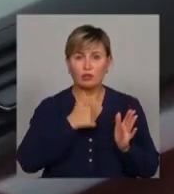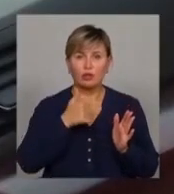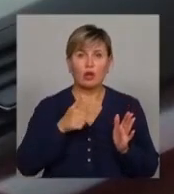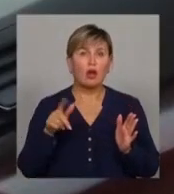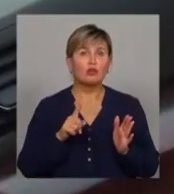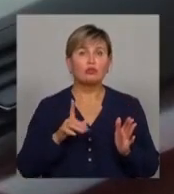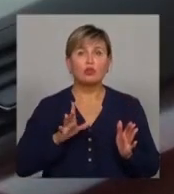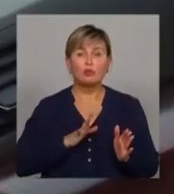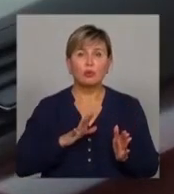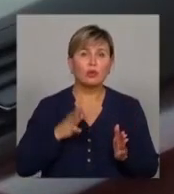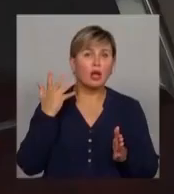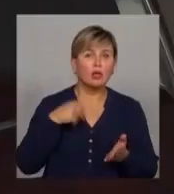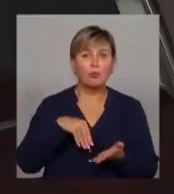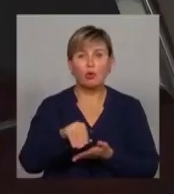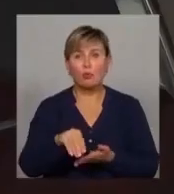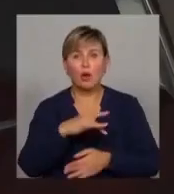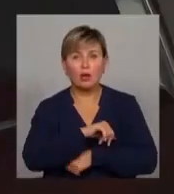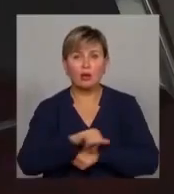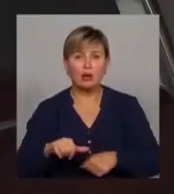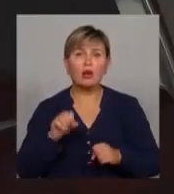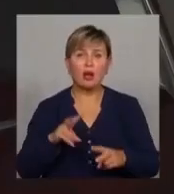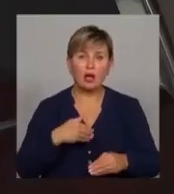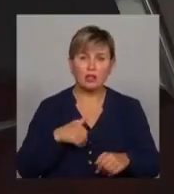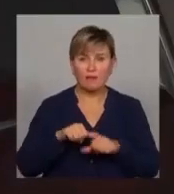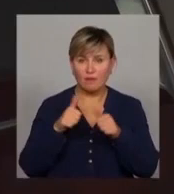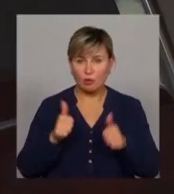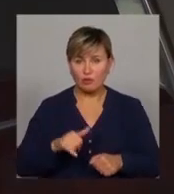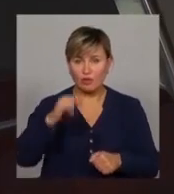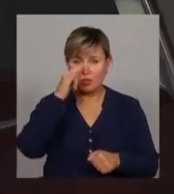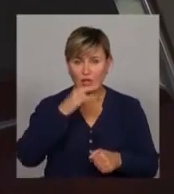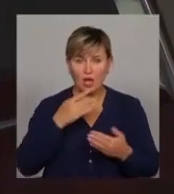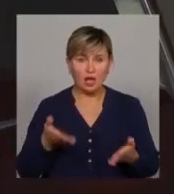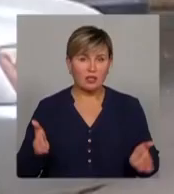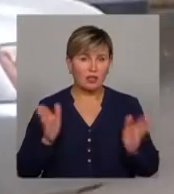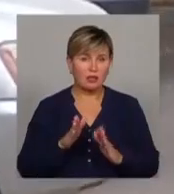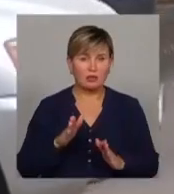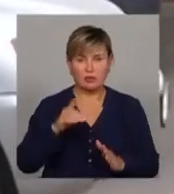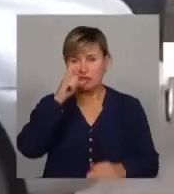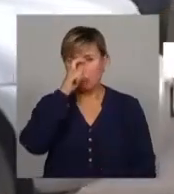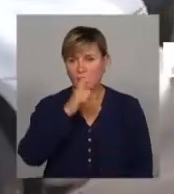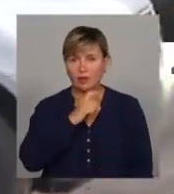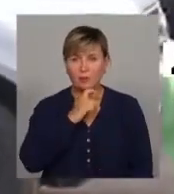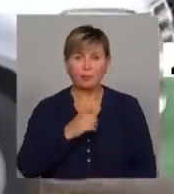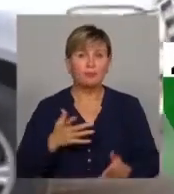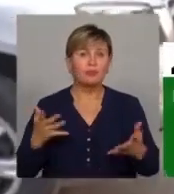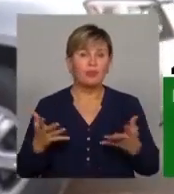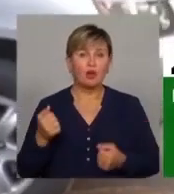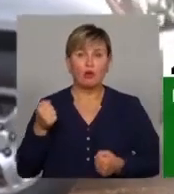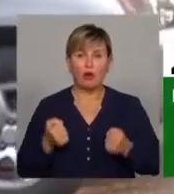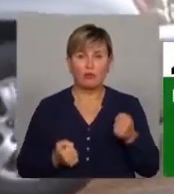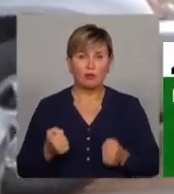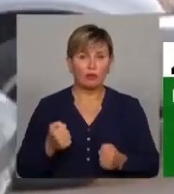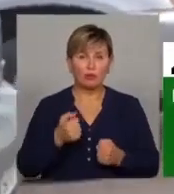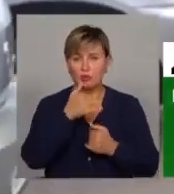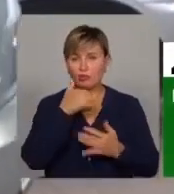руководствовались водители, покупая праворульки за границей и пытаясь их оформить в Казахстане, остается загадкой. Итак, какое авто не